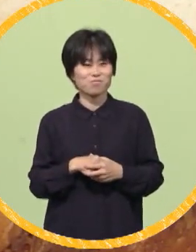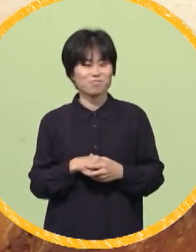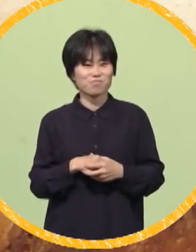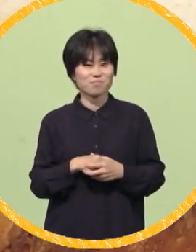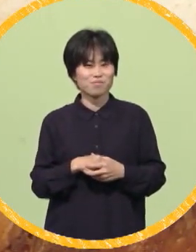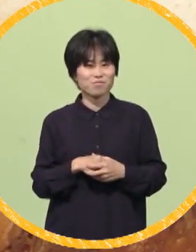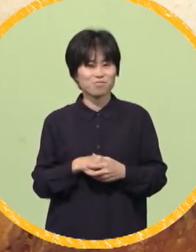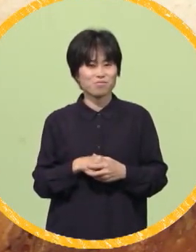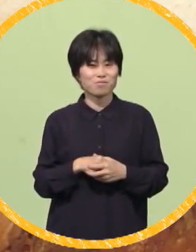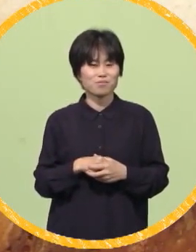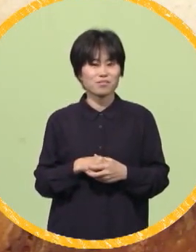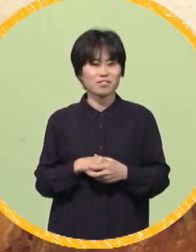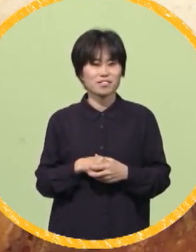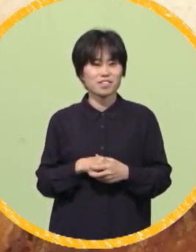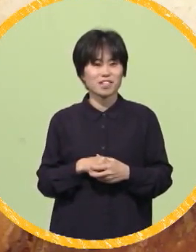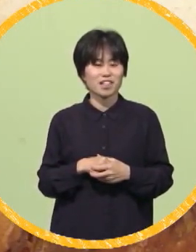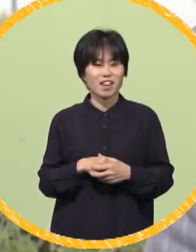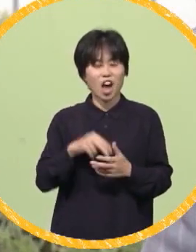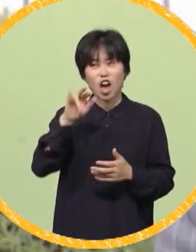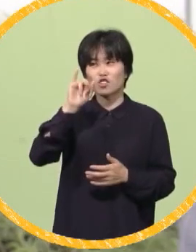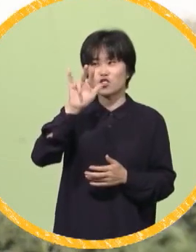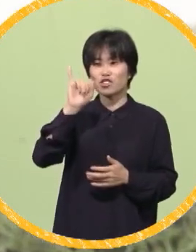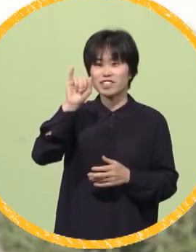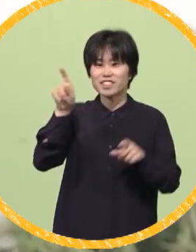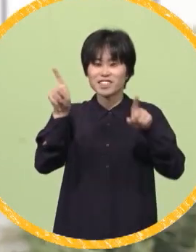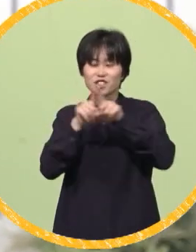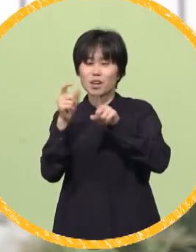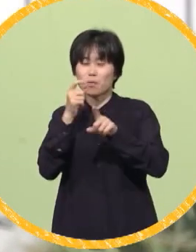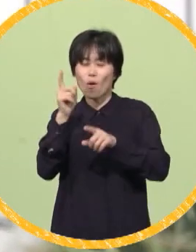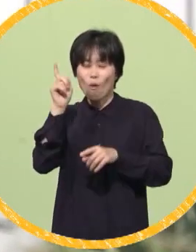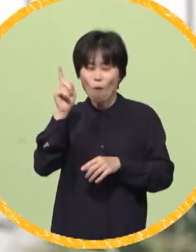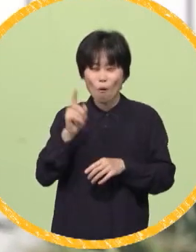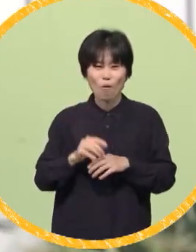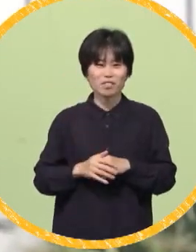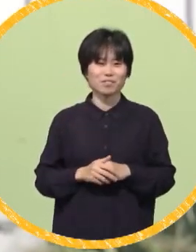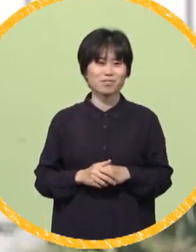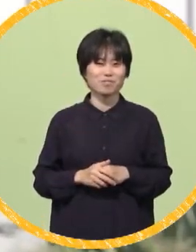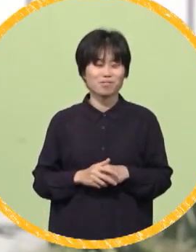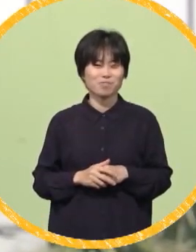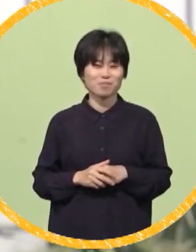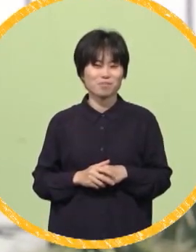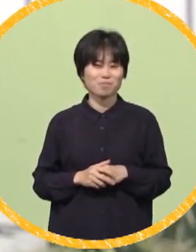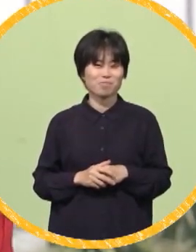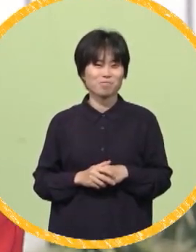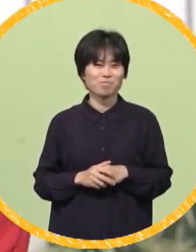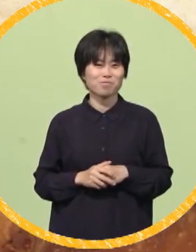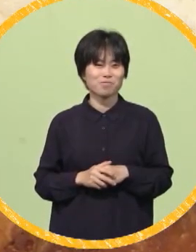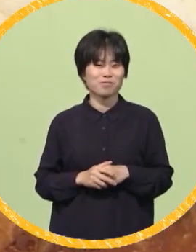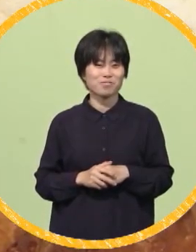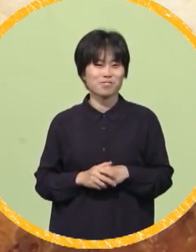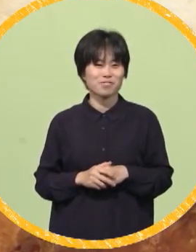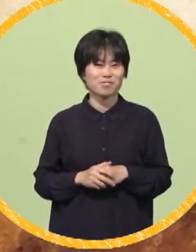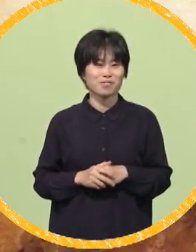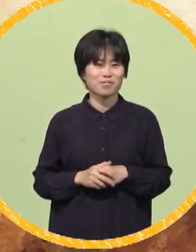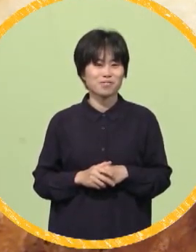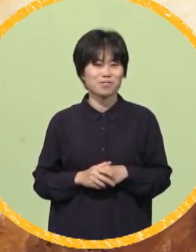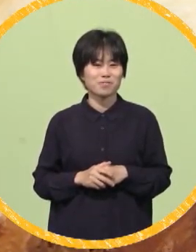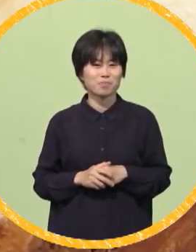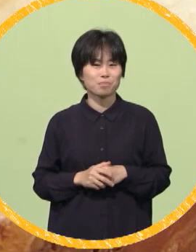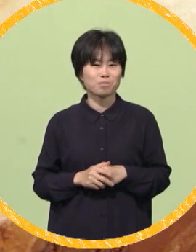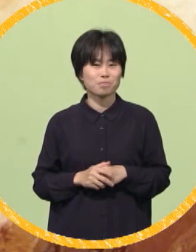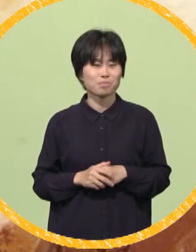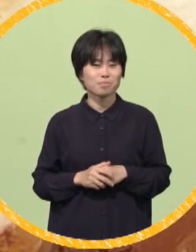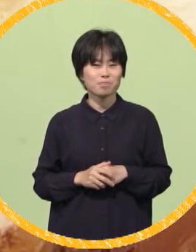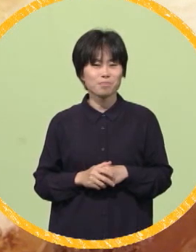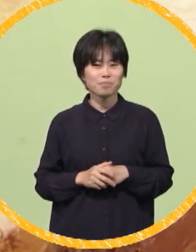パン。 はい、よし、いろいろ食べようぜ、一緒に。 いいんですか。 一緒に食べよう、食べよう。 パン屋さん来た、パン屋さん来た。ありがとう、パン屋さん。 パン屋さん、 後